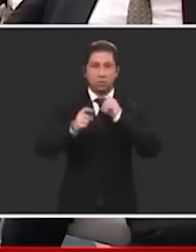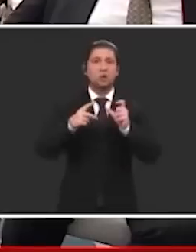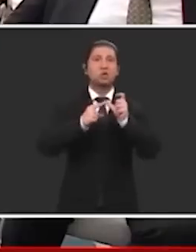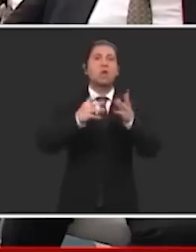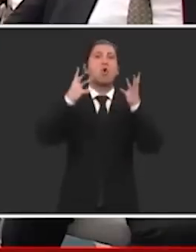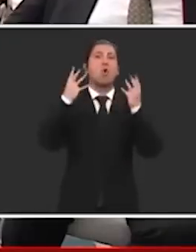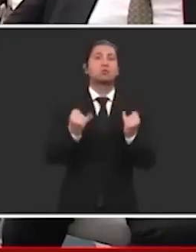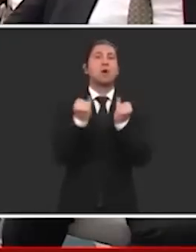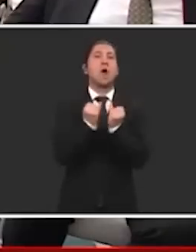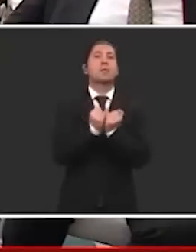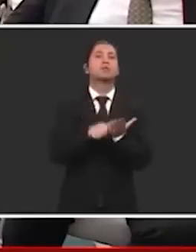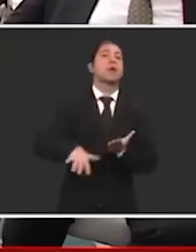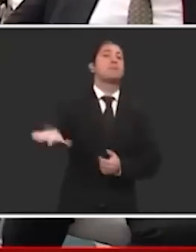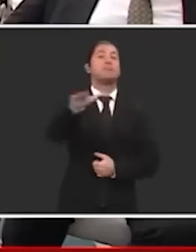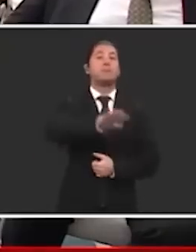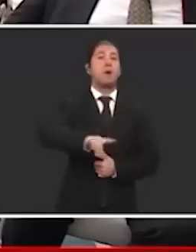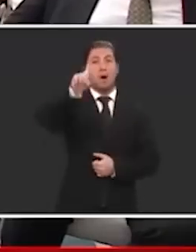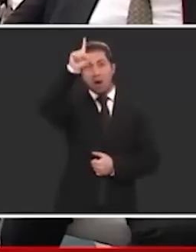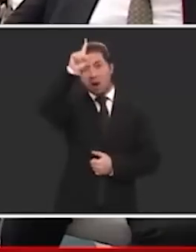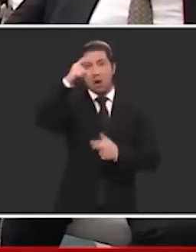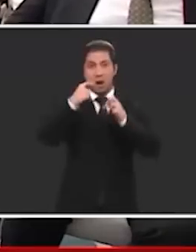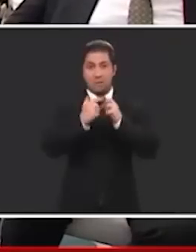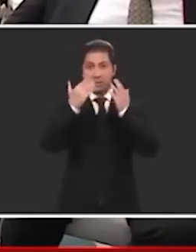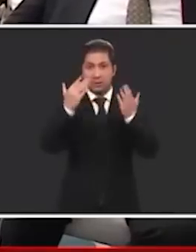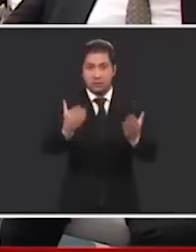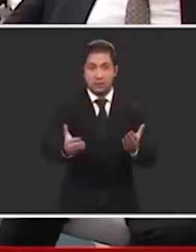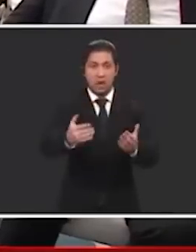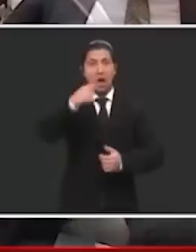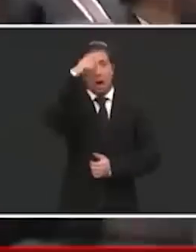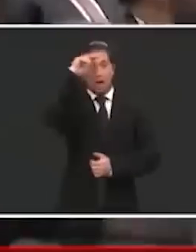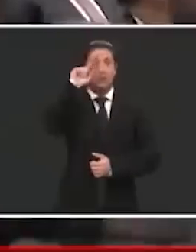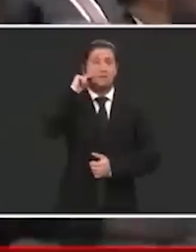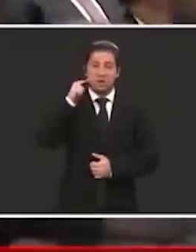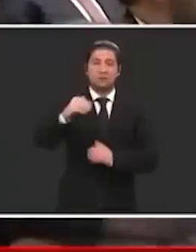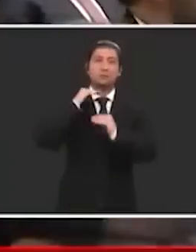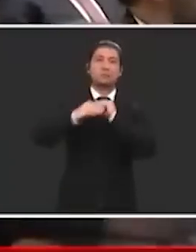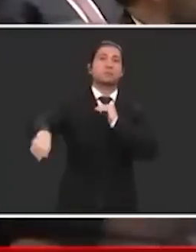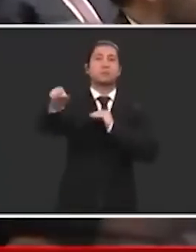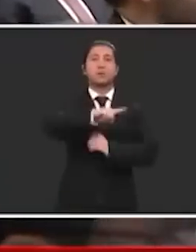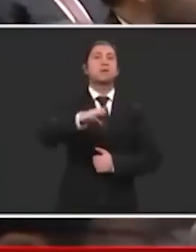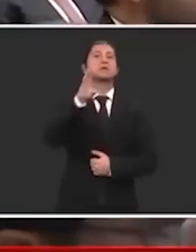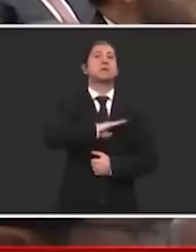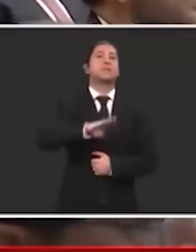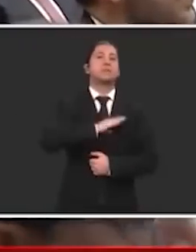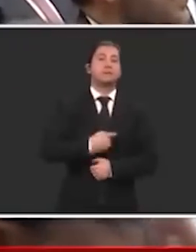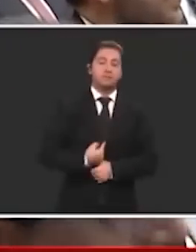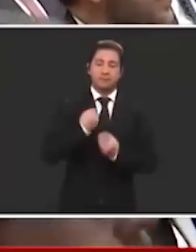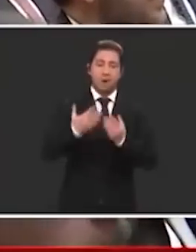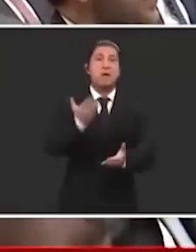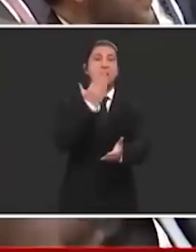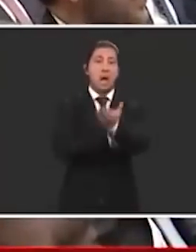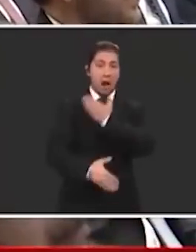şehit olan kardeşlerimize Allah'tan rahmet, Azerbaycan halkına sabrı cemil,